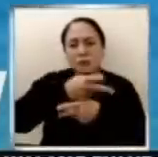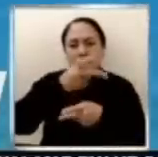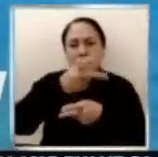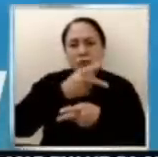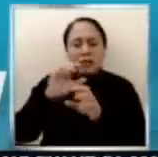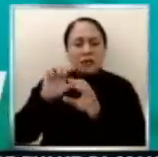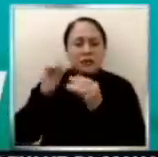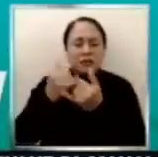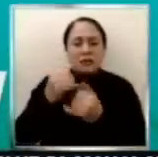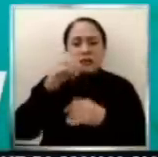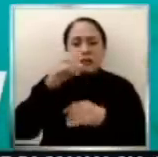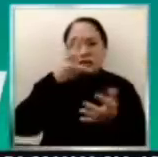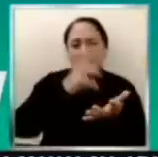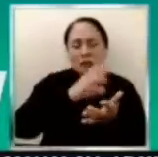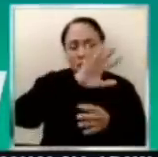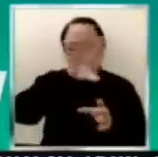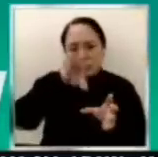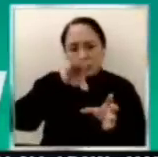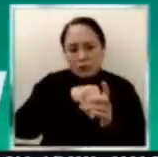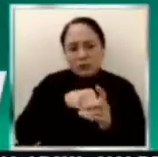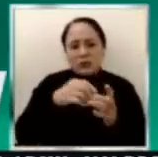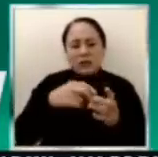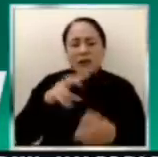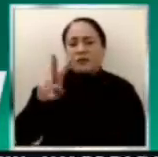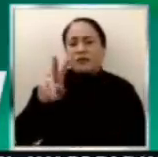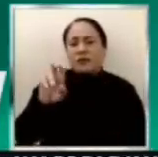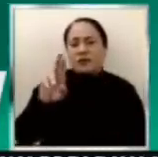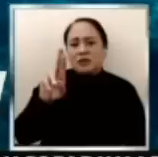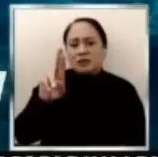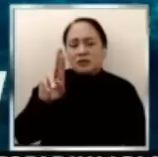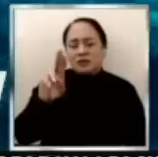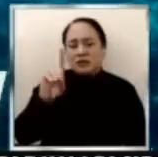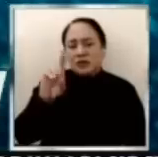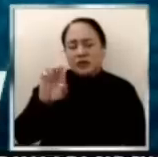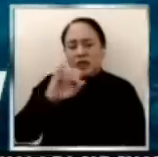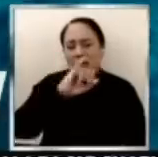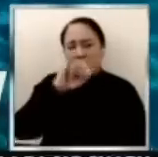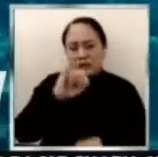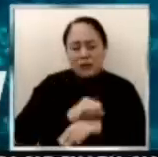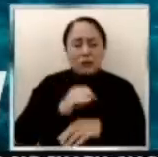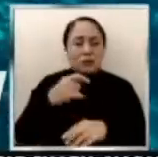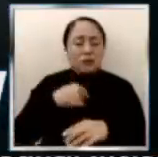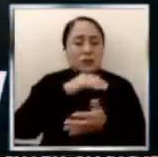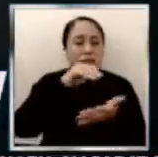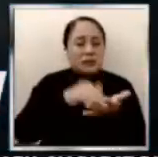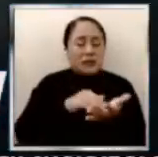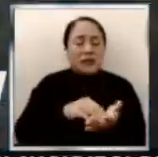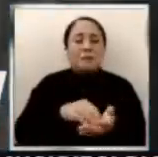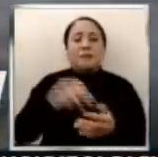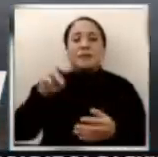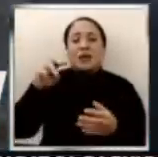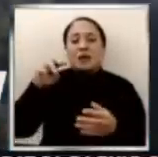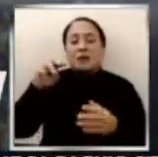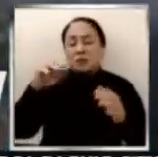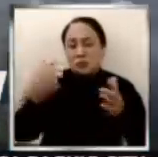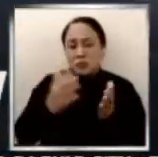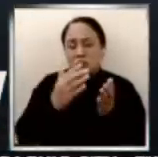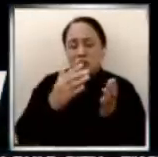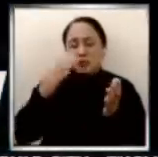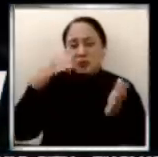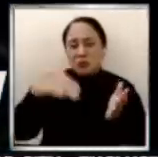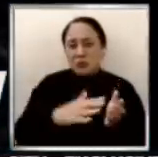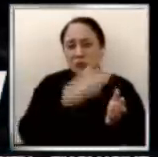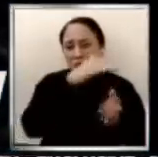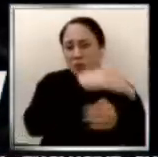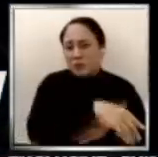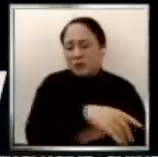lalawigang nakapalibot ang Verde Island Passage na kinikilalang Center of Marine Biodiversity sa buong mundo. Yun nga